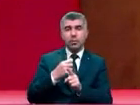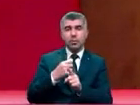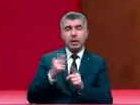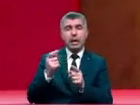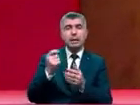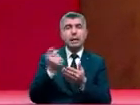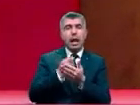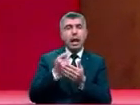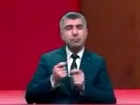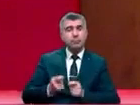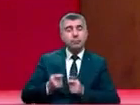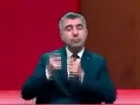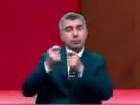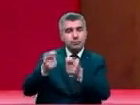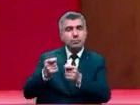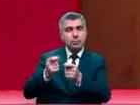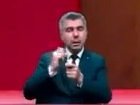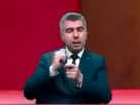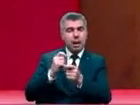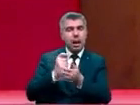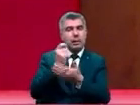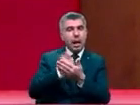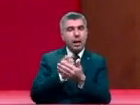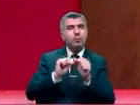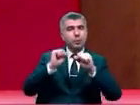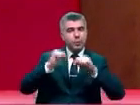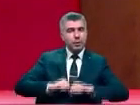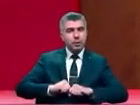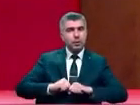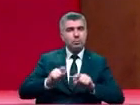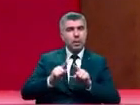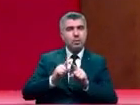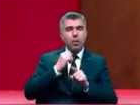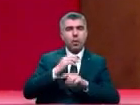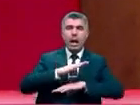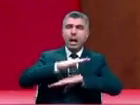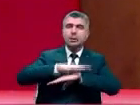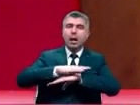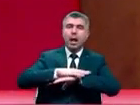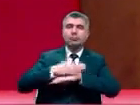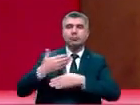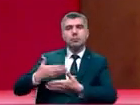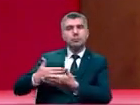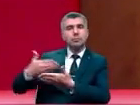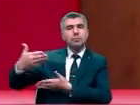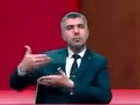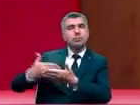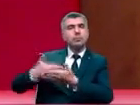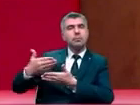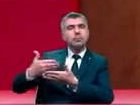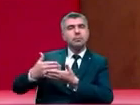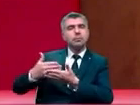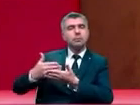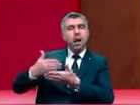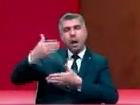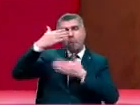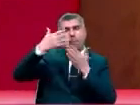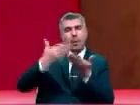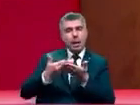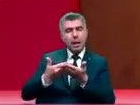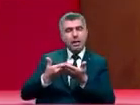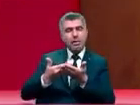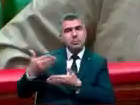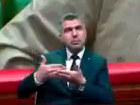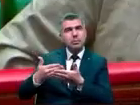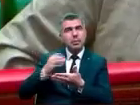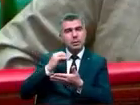قبول طلب التاشيره والتعامل مع الطلب خصو يكون مبني على الاحترام، ومبني على الاحترام للدوله واللي كيجي